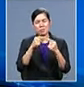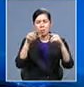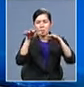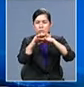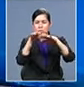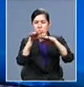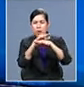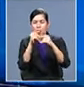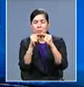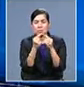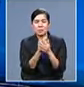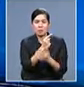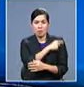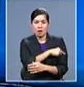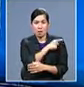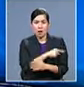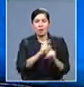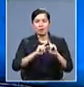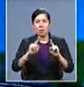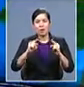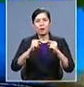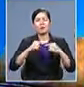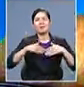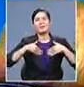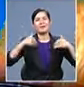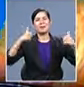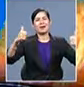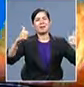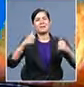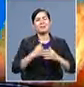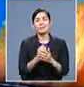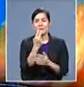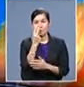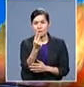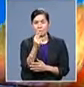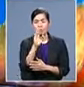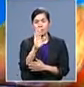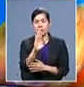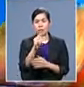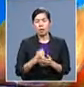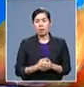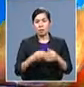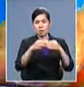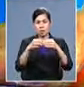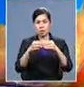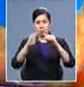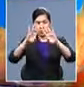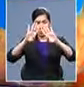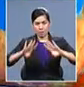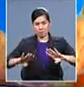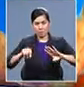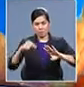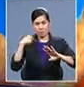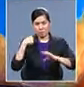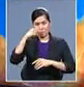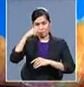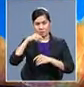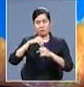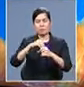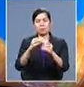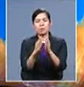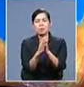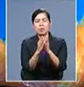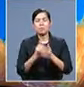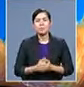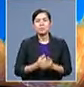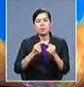พิ่มมากขึ้นนะครับแต่ก็ยังเย็นสบายอยู่ครับมาดูโซนเอเชียตะวันออกเฉียงใต้หรือกลุ่ม AEC ซึ่งมีไทยเราอยู่นะครับการเกิดขึ้นของพ